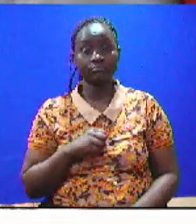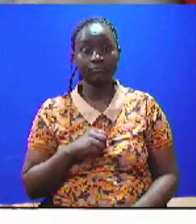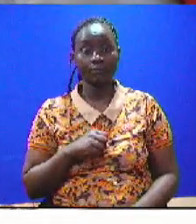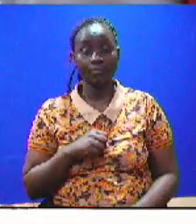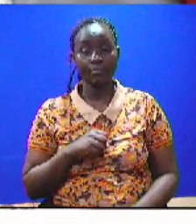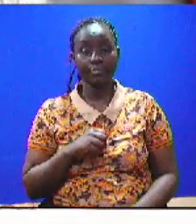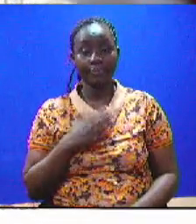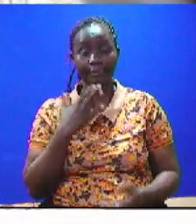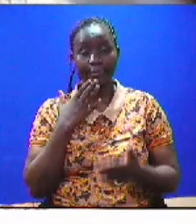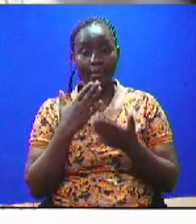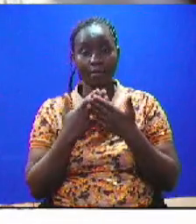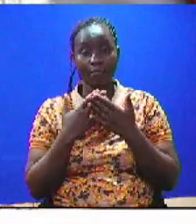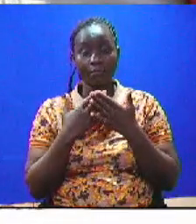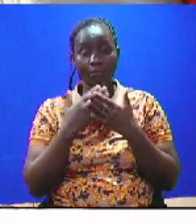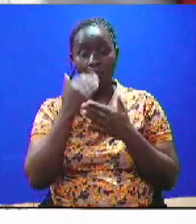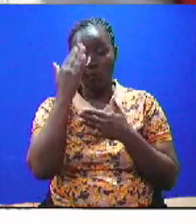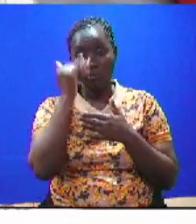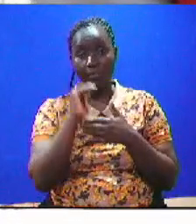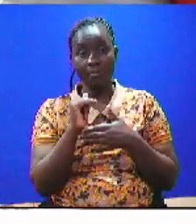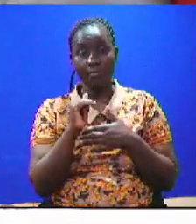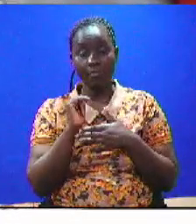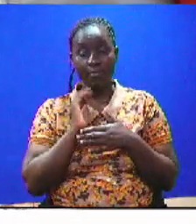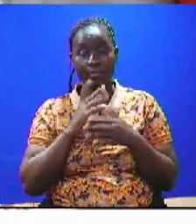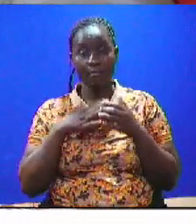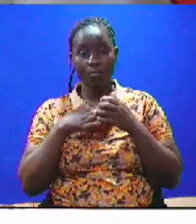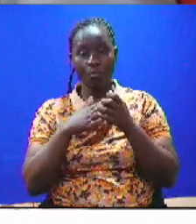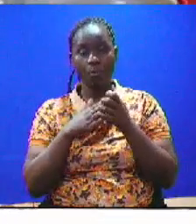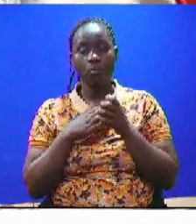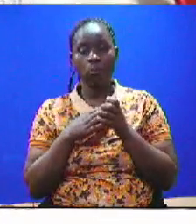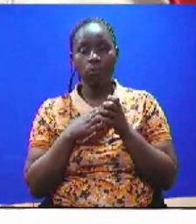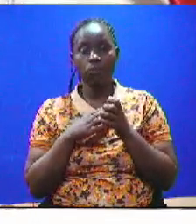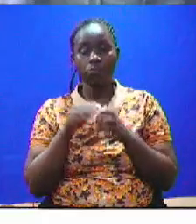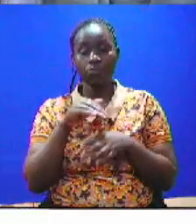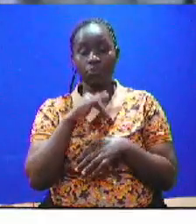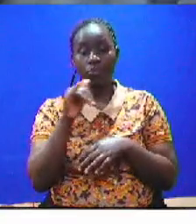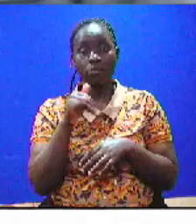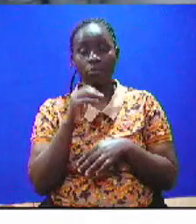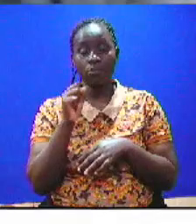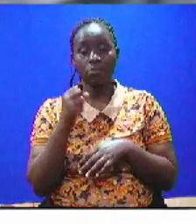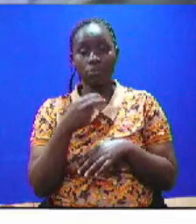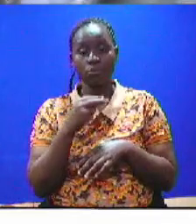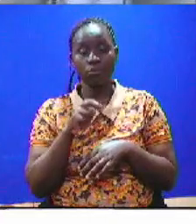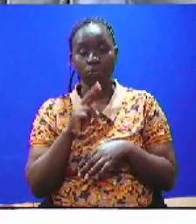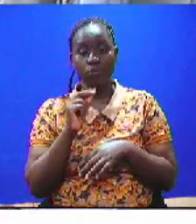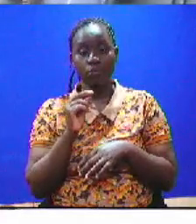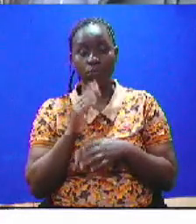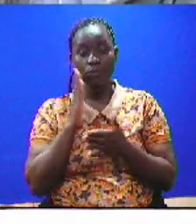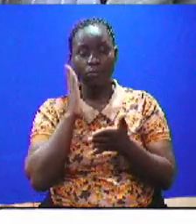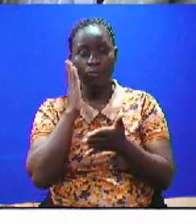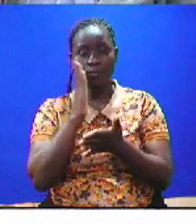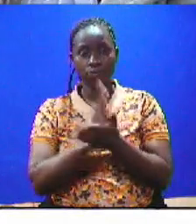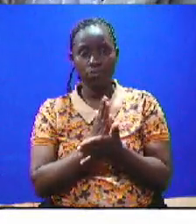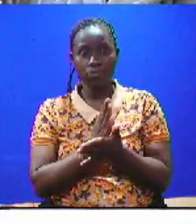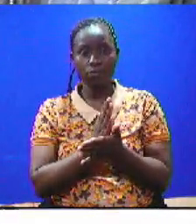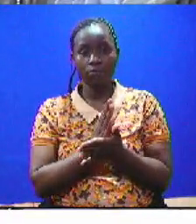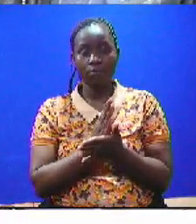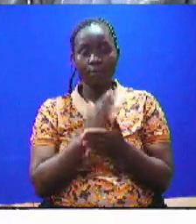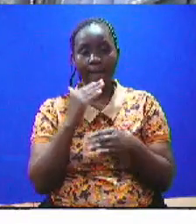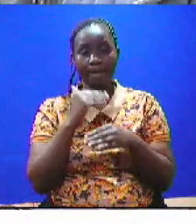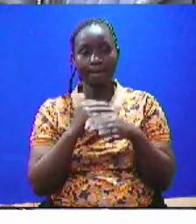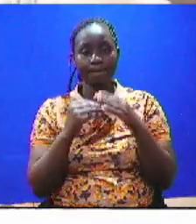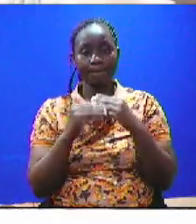waka ngambi ya mono ase, mwala yoyito Joshua Nyarenchi, ase nge nche ira tulirete, ekera chitaka tobe kere kibanda kita